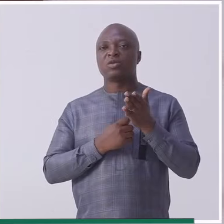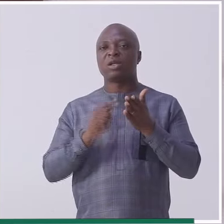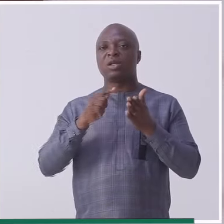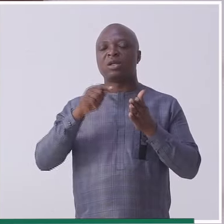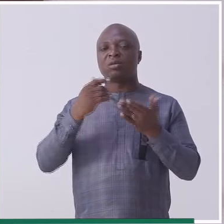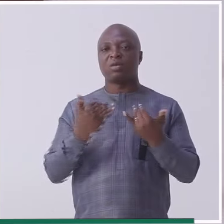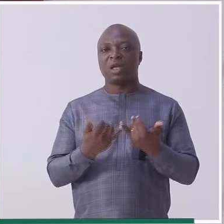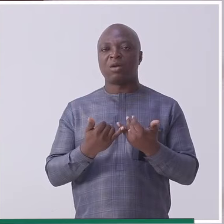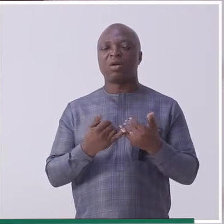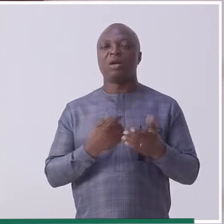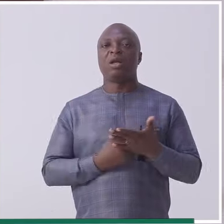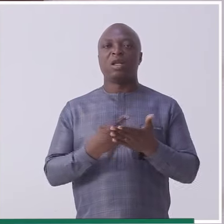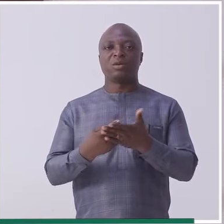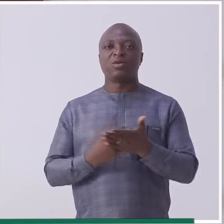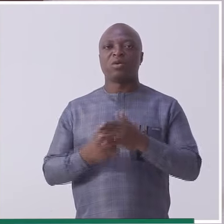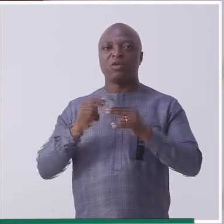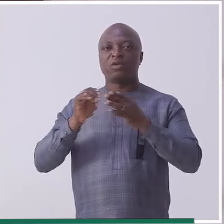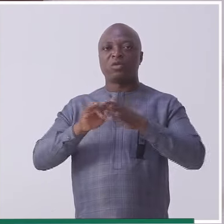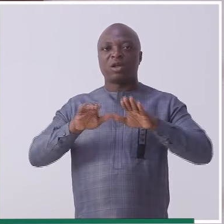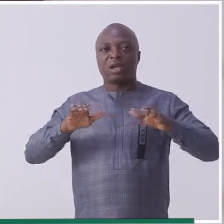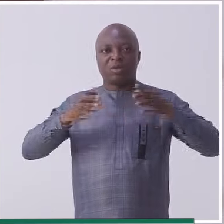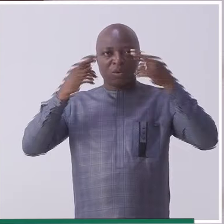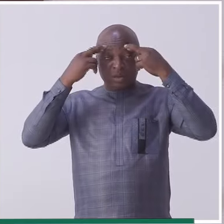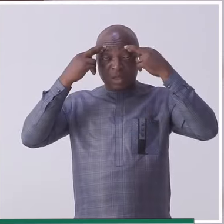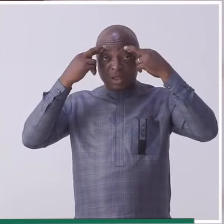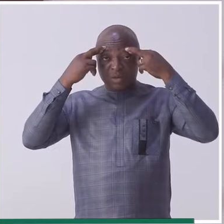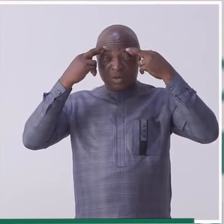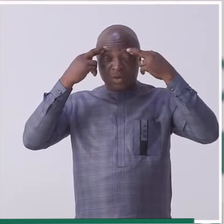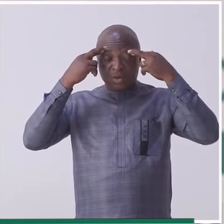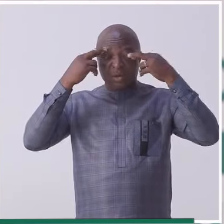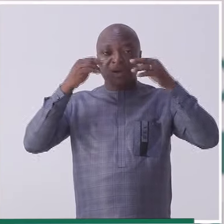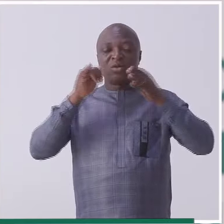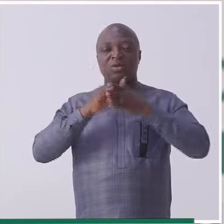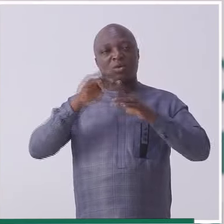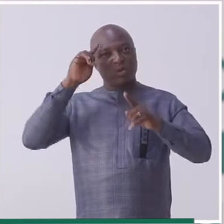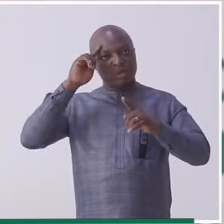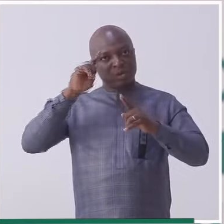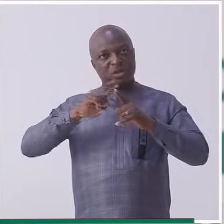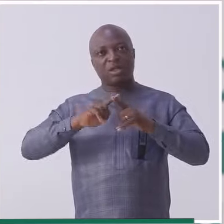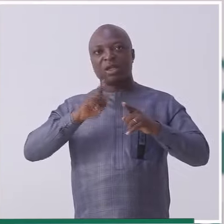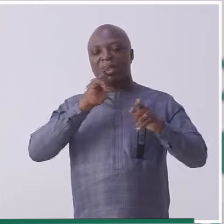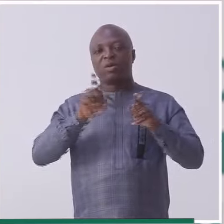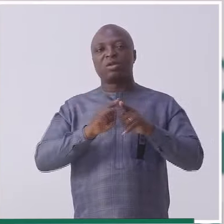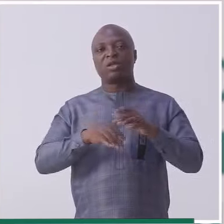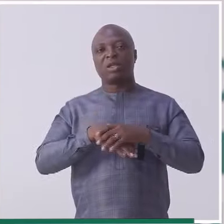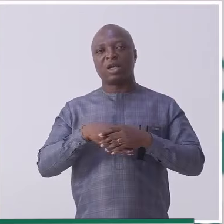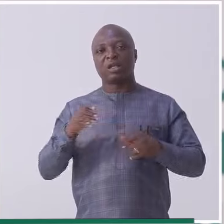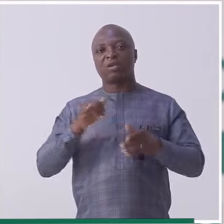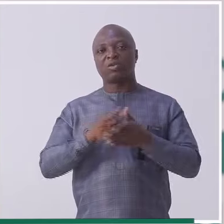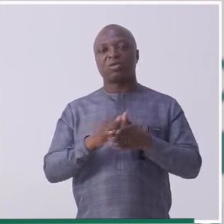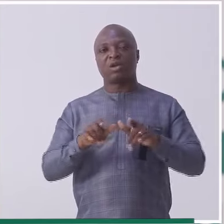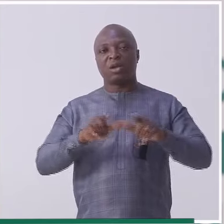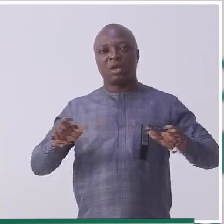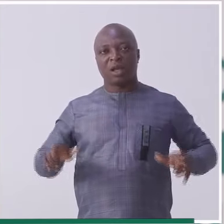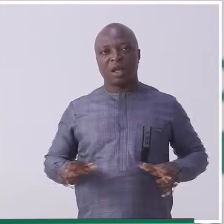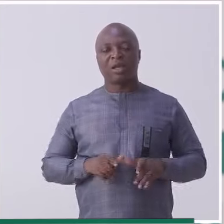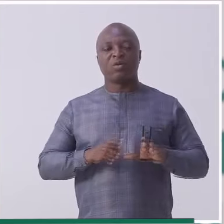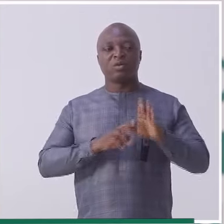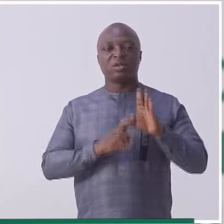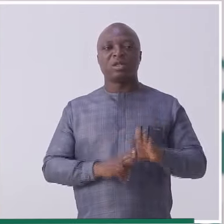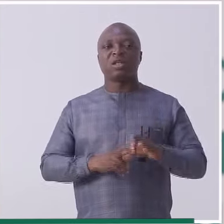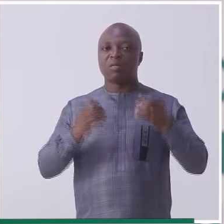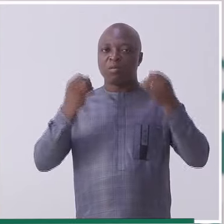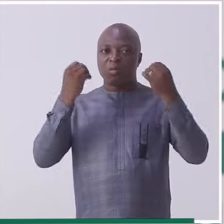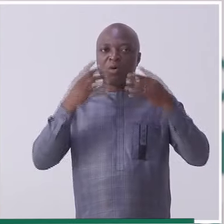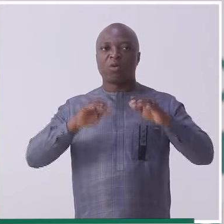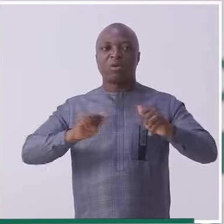l'heure les discussions au niveau du cadre permanent de concertation, le consensus qui a été dégagé au sein de ce cadre où siègent